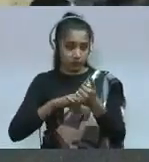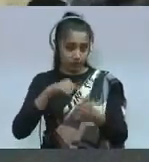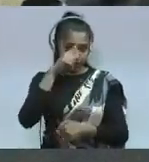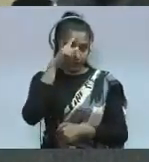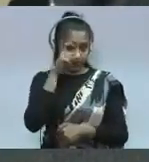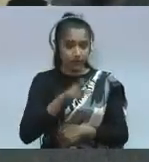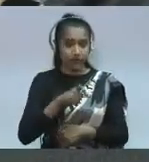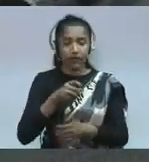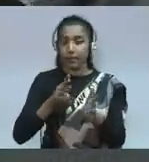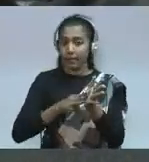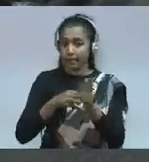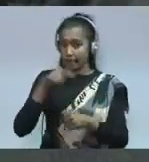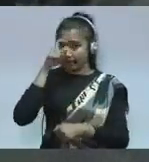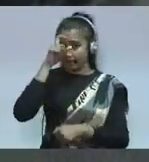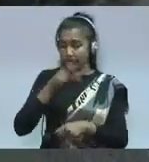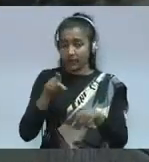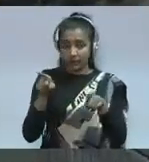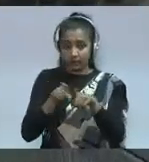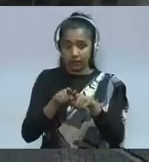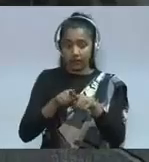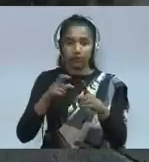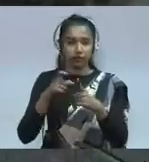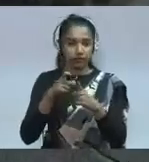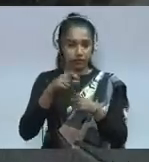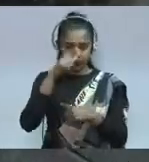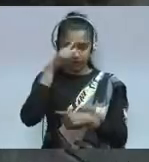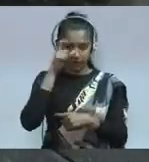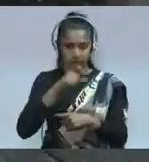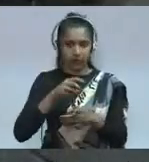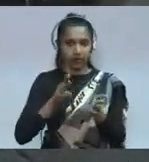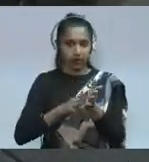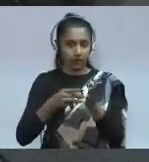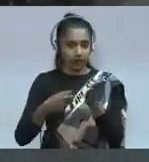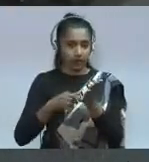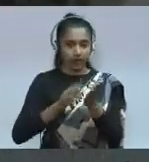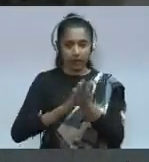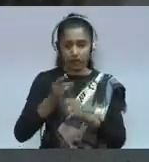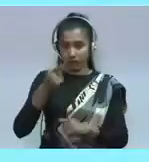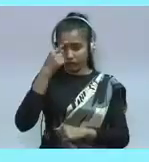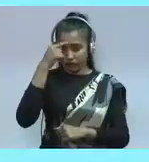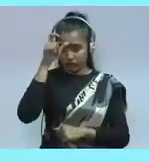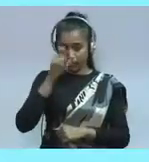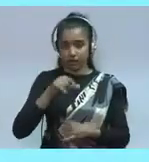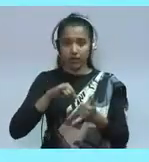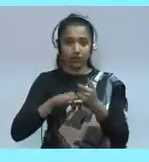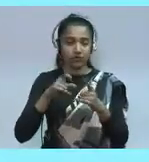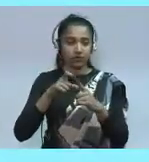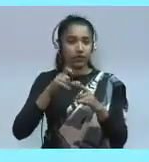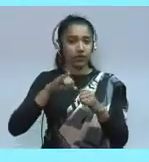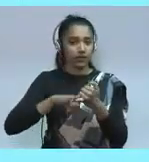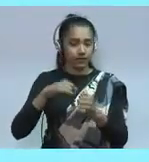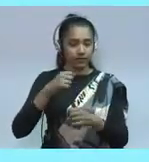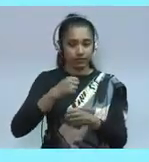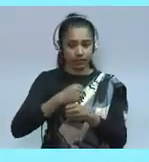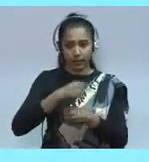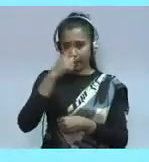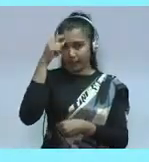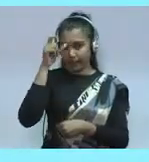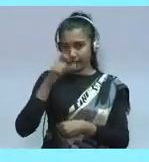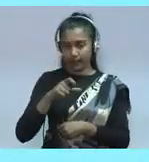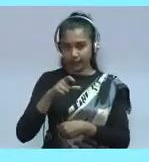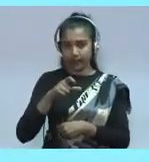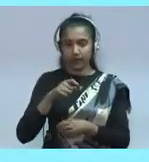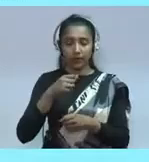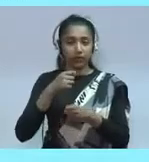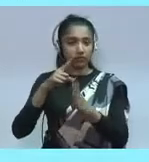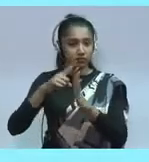පෙනාන්දු, මිතිල කරුණාරත්න, දුෂාන් මලවි පතිරණ, එම්. තානිෂ්, එස්.ඩී.එස්. ජයසිංහ, ජයමිනි රණසිංහ,